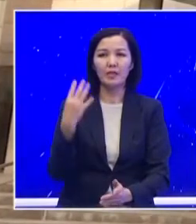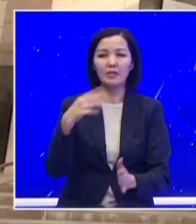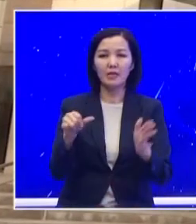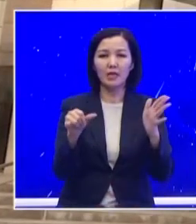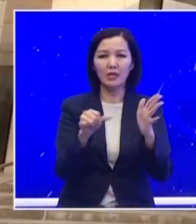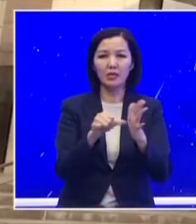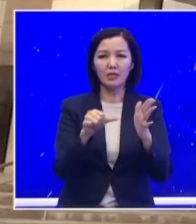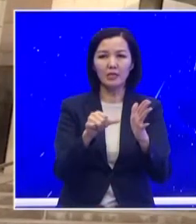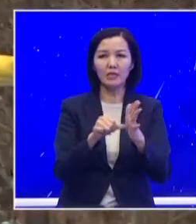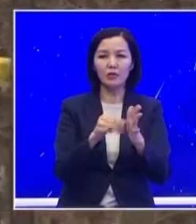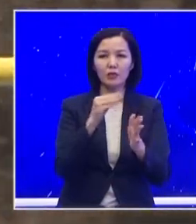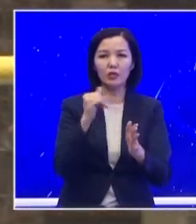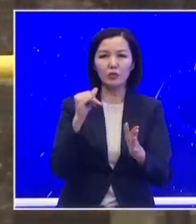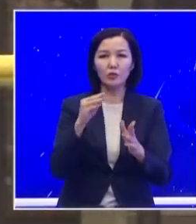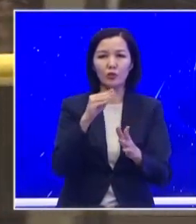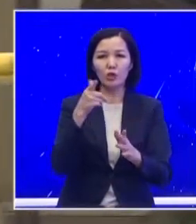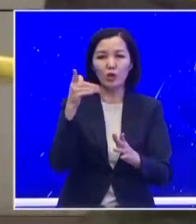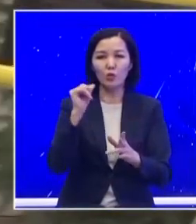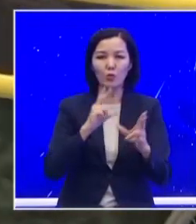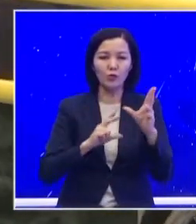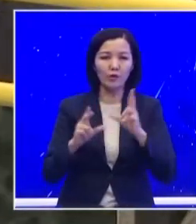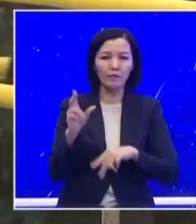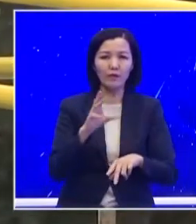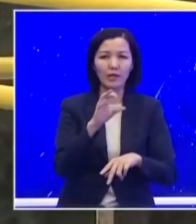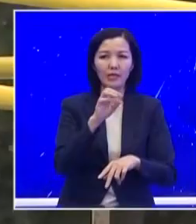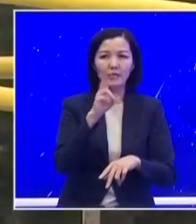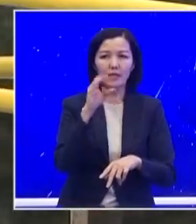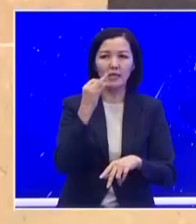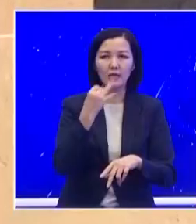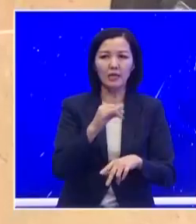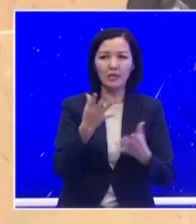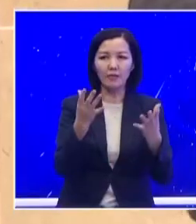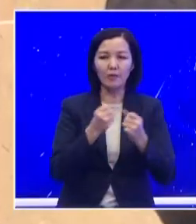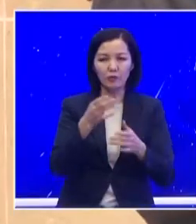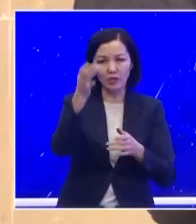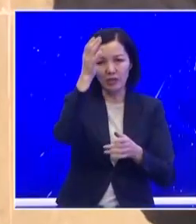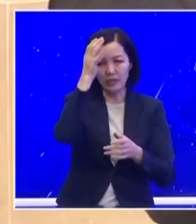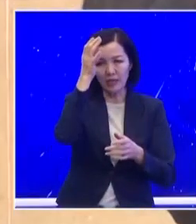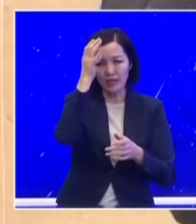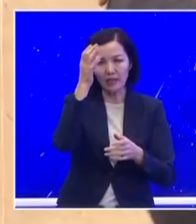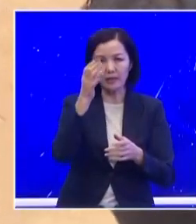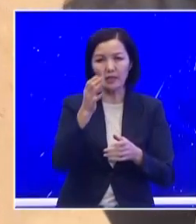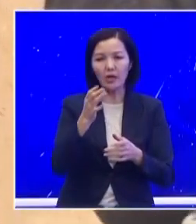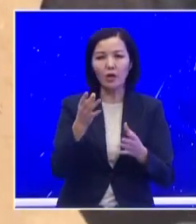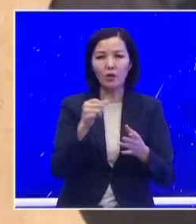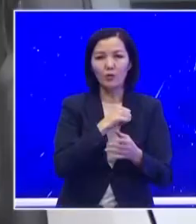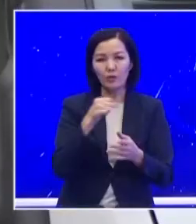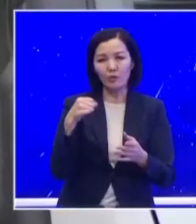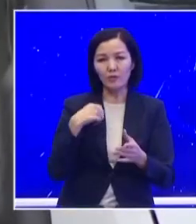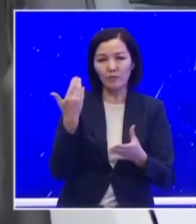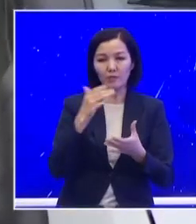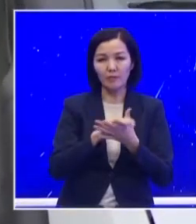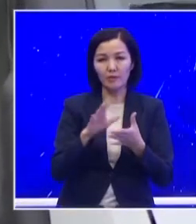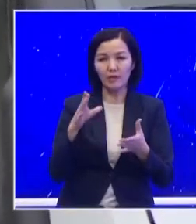46-летнему второкурснику ЖТСУского государственного университета Сергею Минькову ради получения знаний приходится превозмогать не только себя, но и